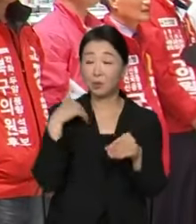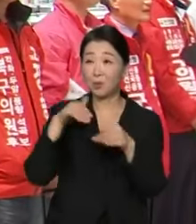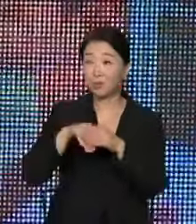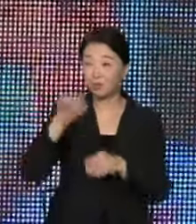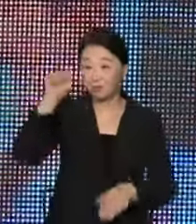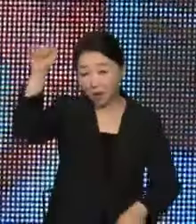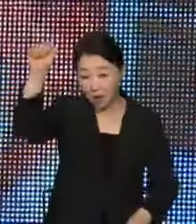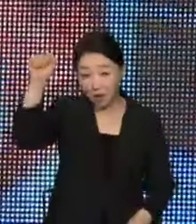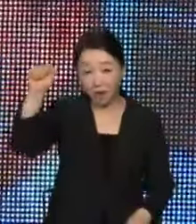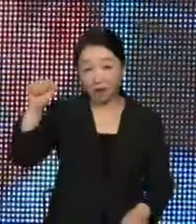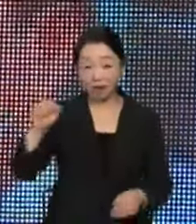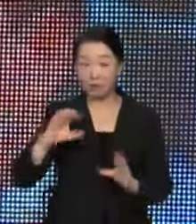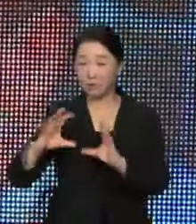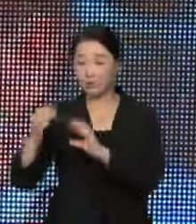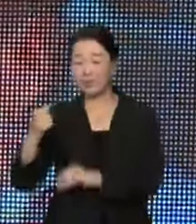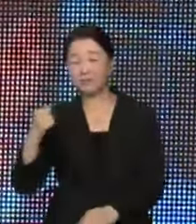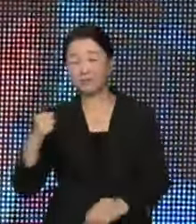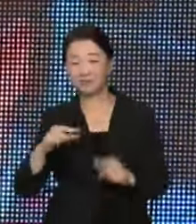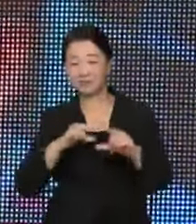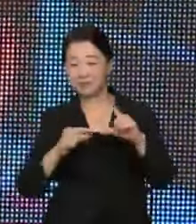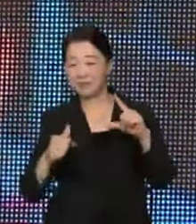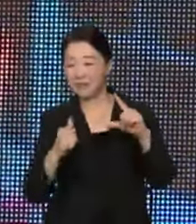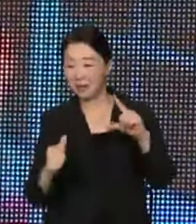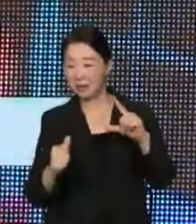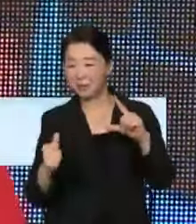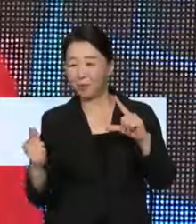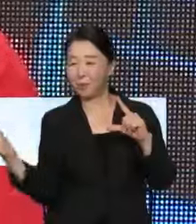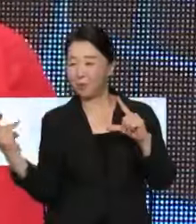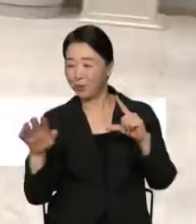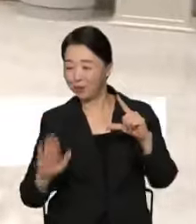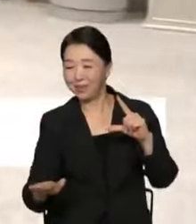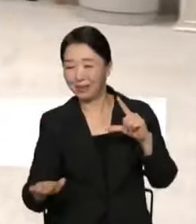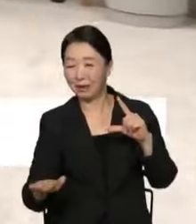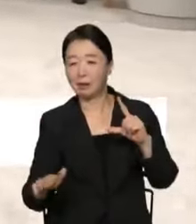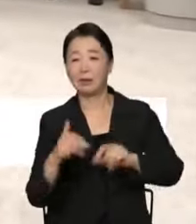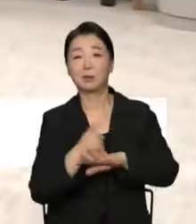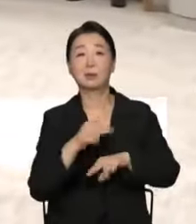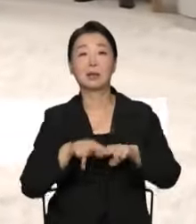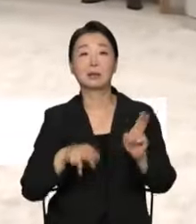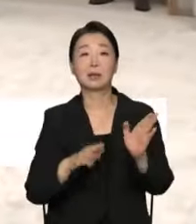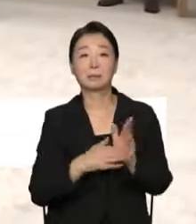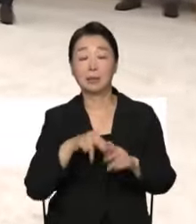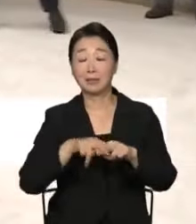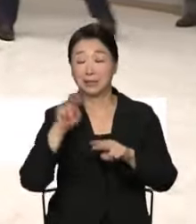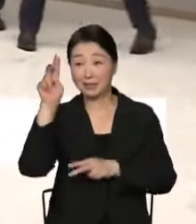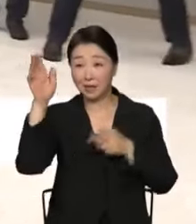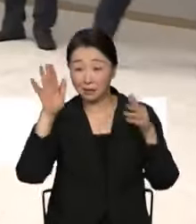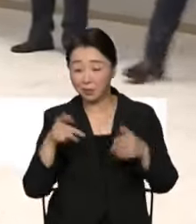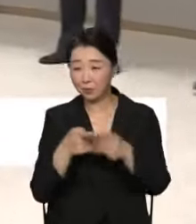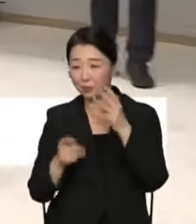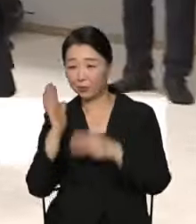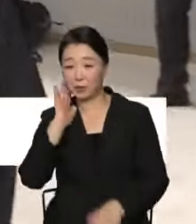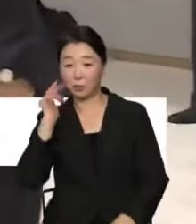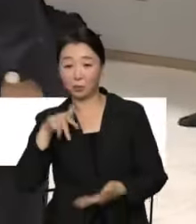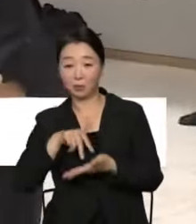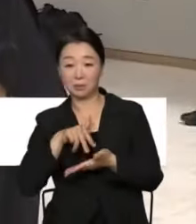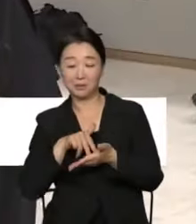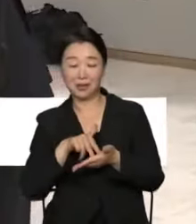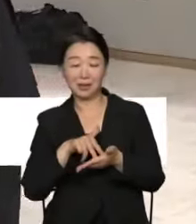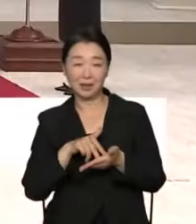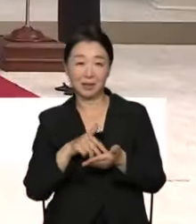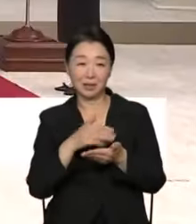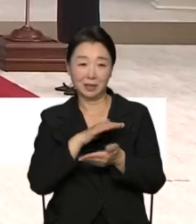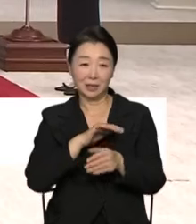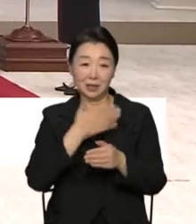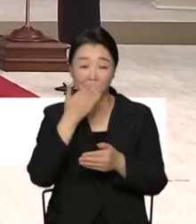도전했지만 국민의힘에서 비례대표 후순위 번호를 받자 사퇴했습니다. 사퇴 사흘 만에 윤 대통령은 민생특보라는 자리를